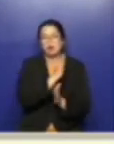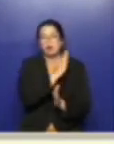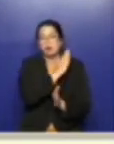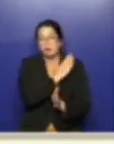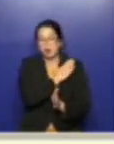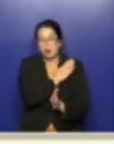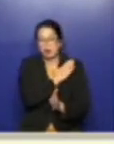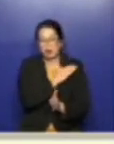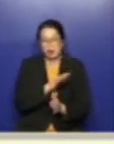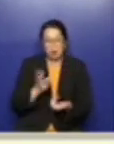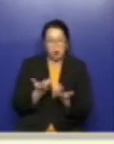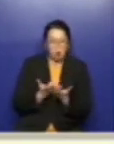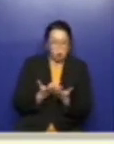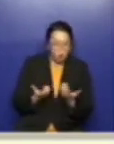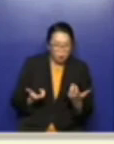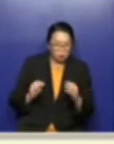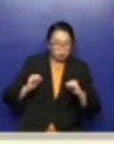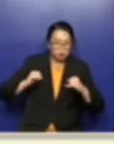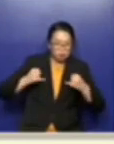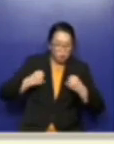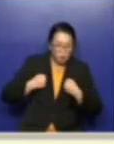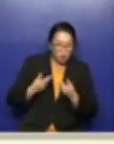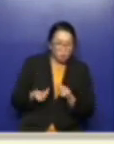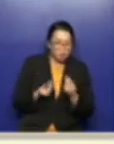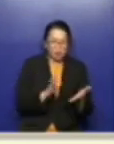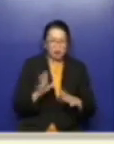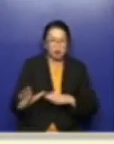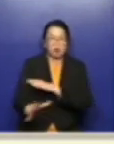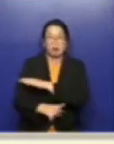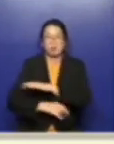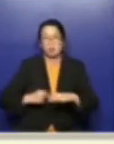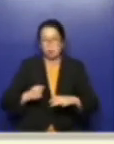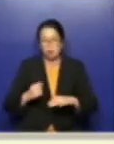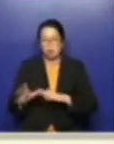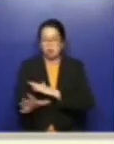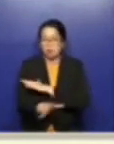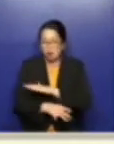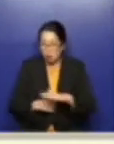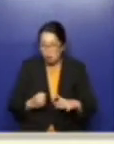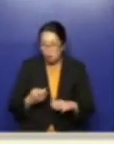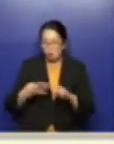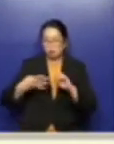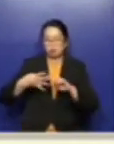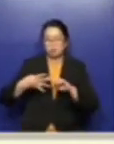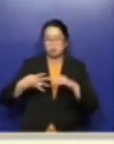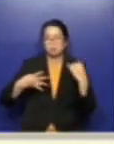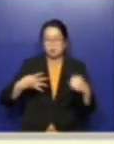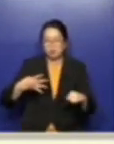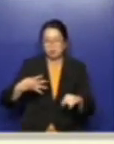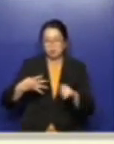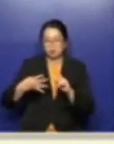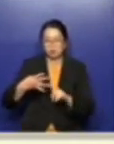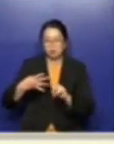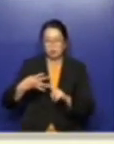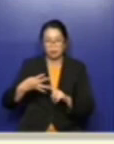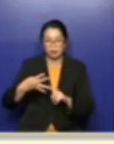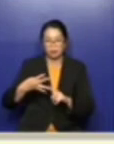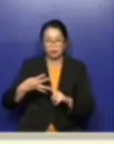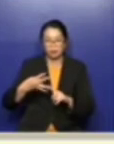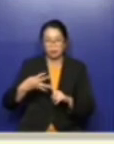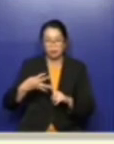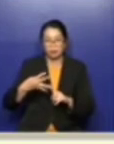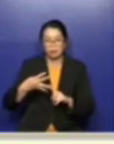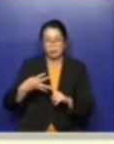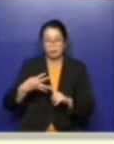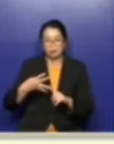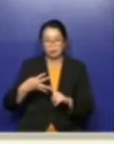ถือเอาของที่เจ้าของไม่ให้มีราคา1บาทขึ้นไปก็ต้องปราชิกเหมือนกัน3ภิก